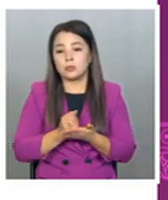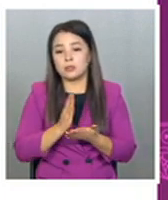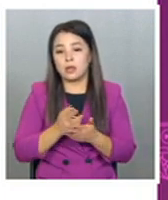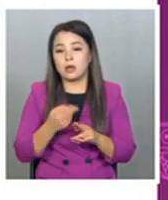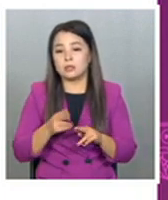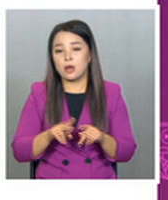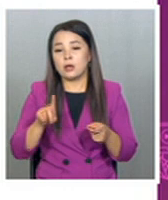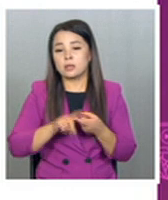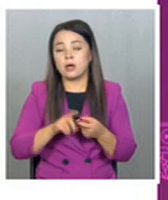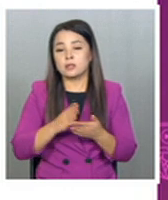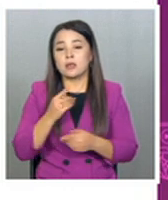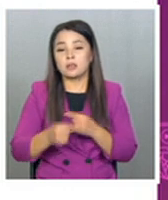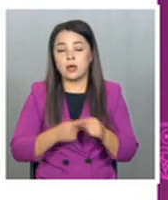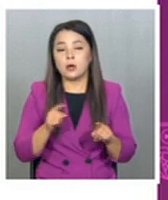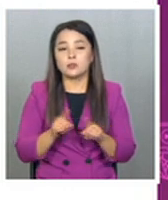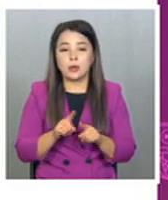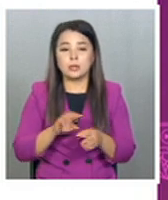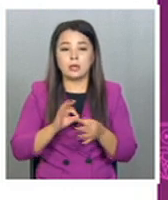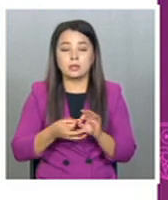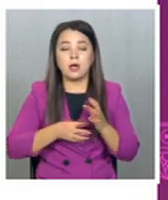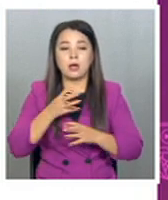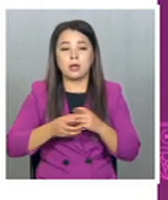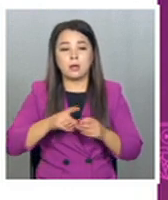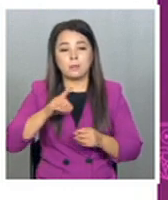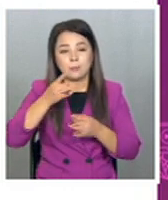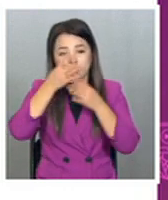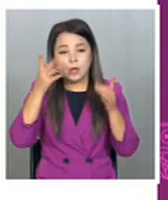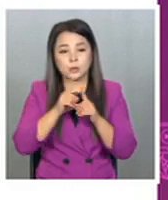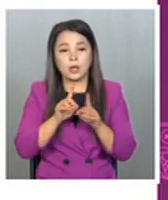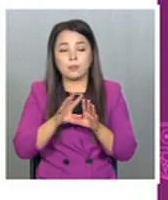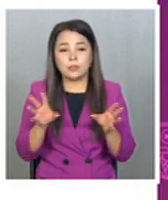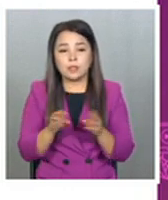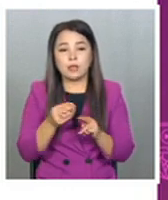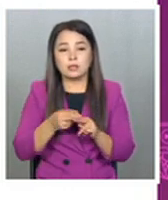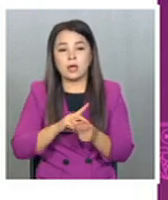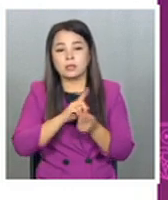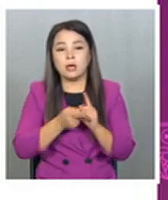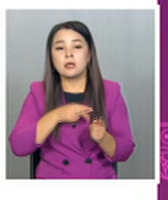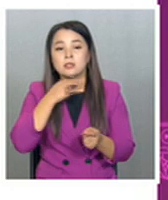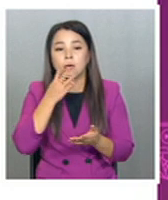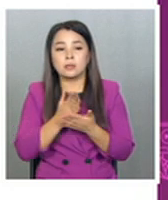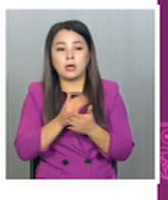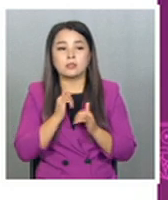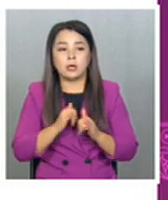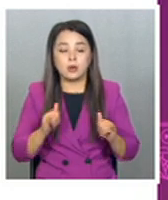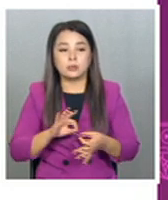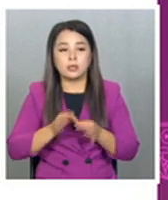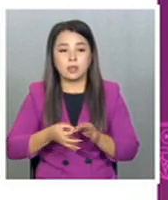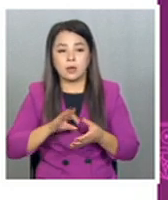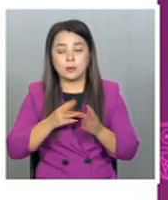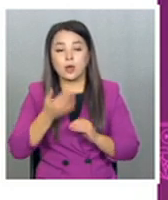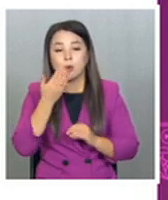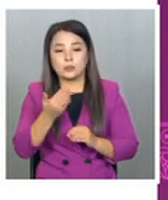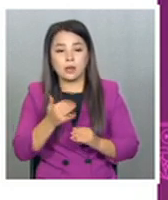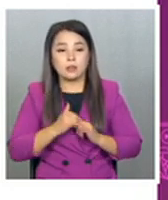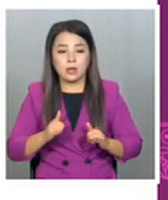орай дәстүрлі ән-жырымыз әлем мәдениетінің айнымас бір бөлшегіне айналуы үшін, жаһандануға жұтылмай, ұлттық